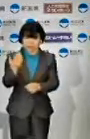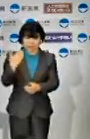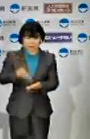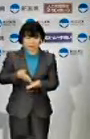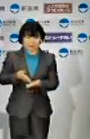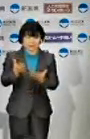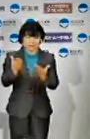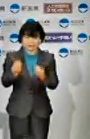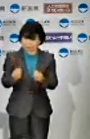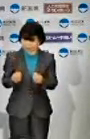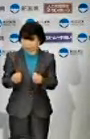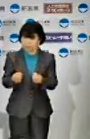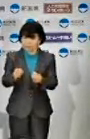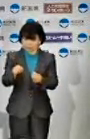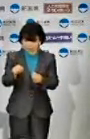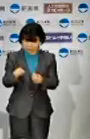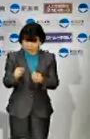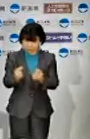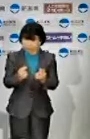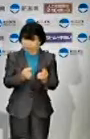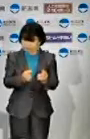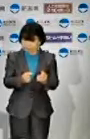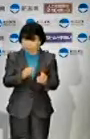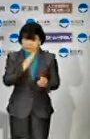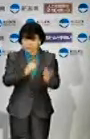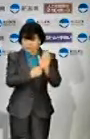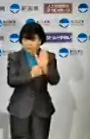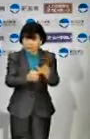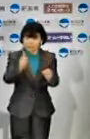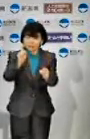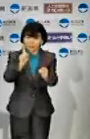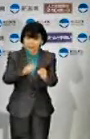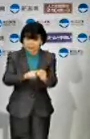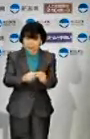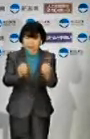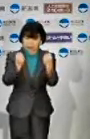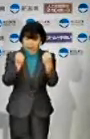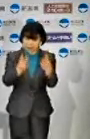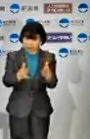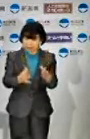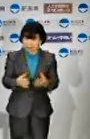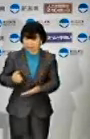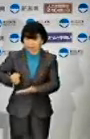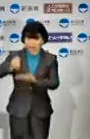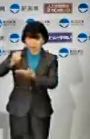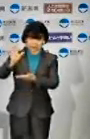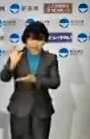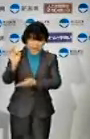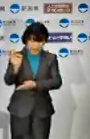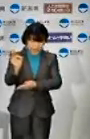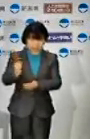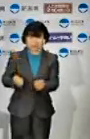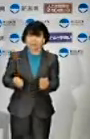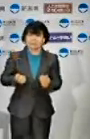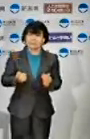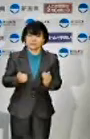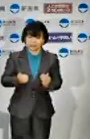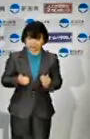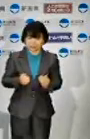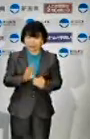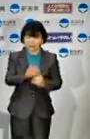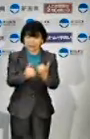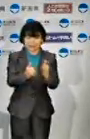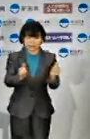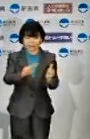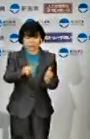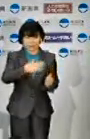ように、それを実現するために、新たな財源が必要になる。でそれについて県民の